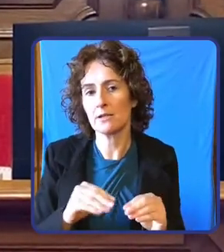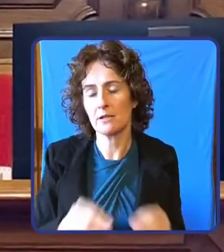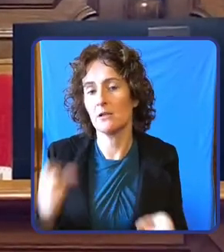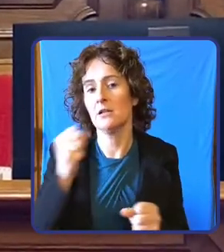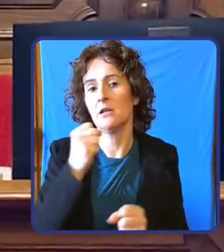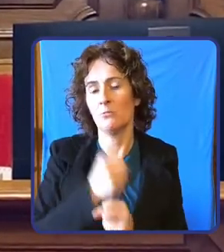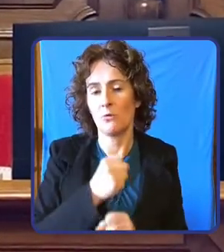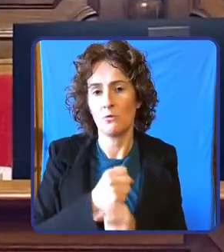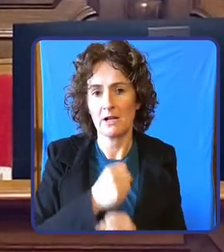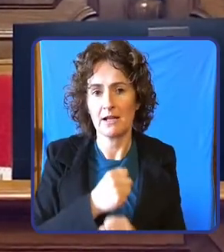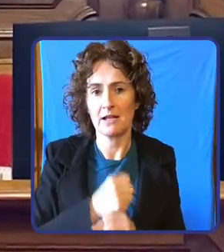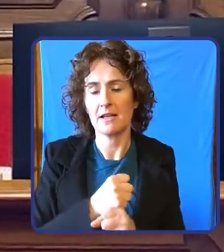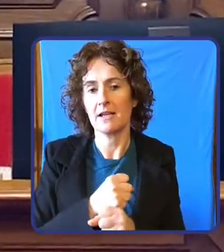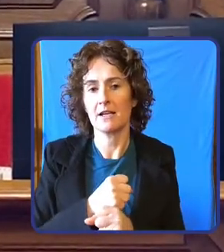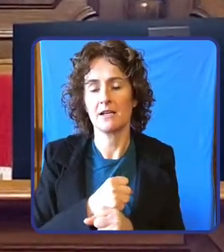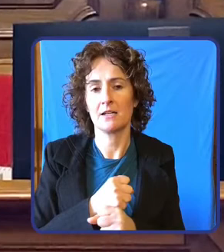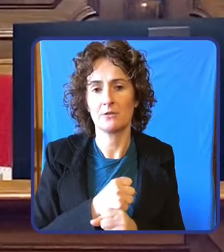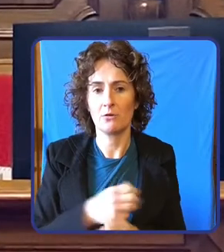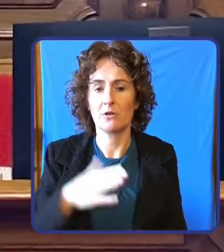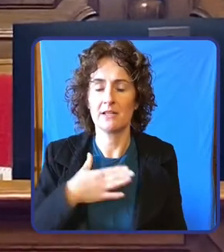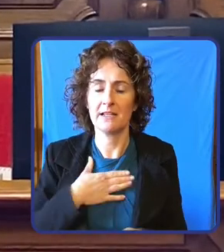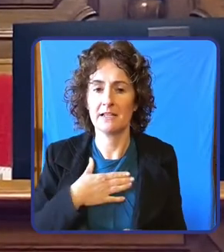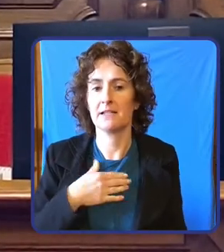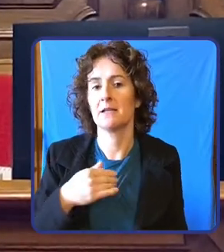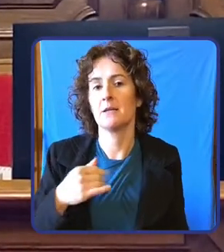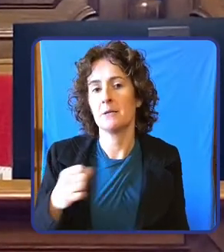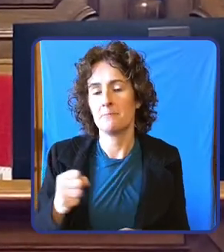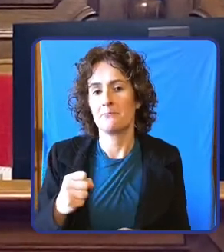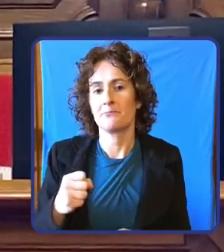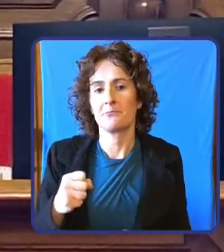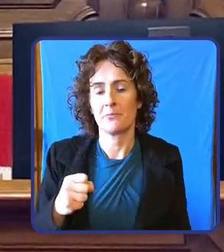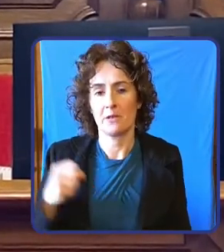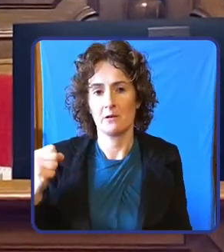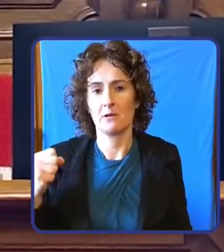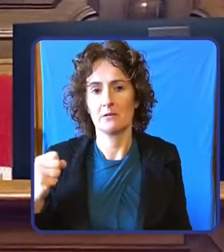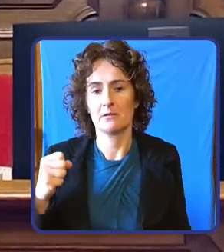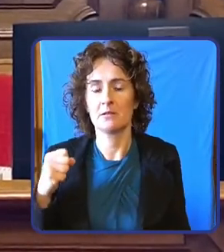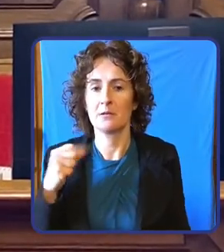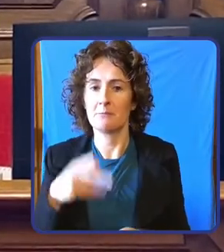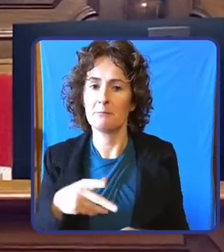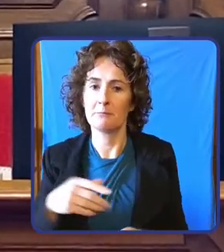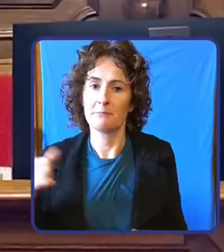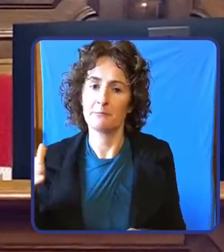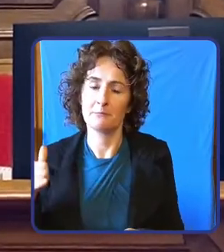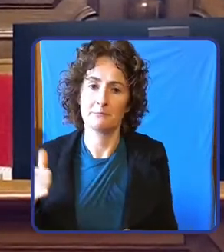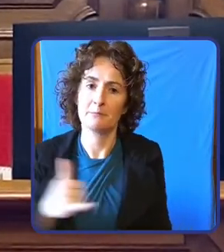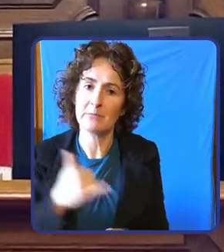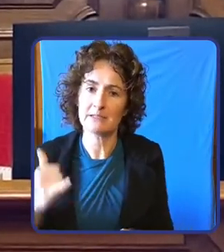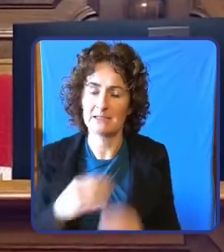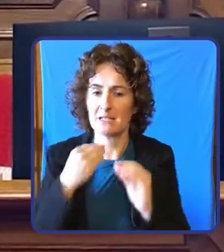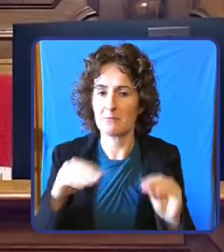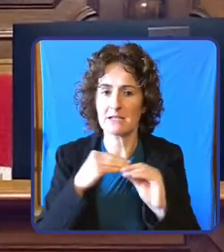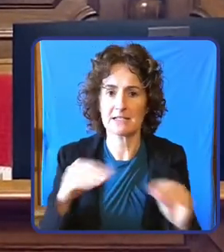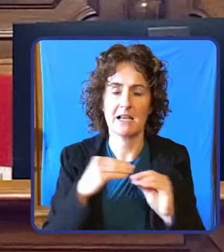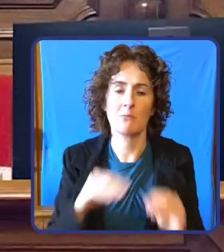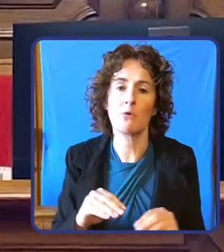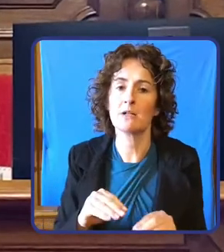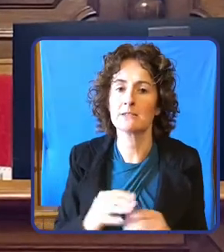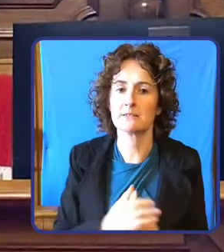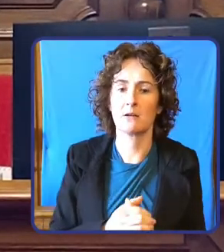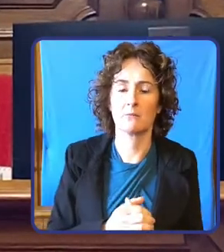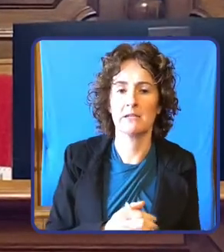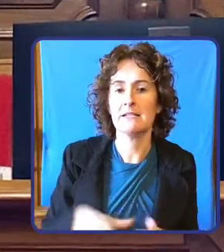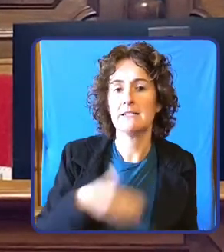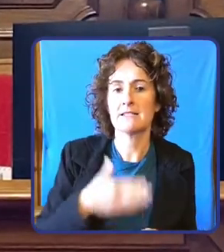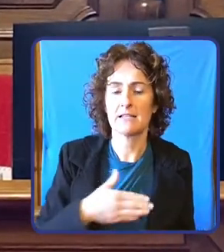egyes évben beszámoltam arról, hogy hogyan alakultak az ígéreteink, mert mi ebben a kultúrában hiszünk. Lázár János is egyszer beszámolhatna